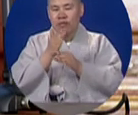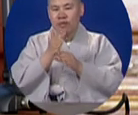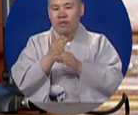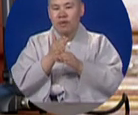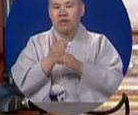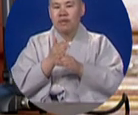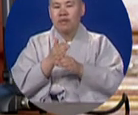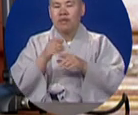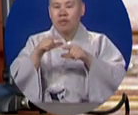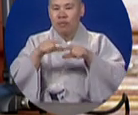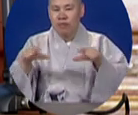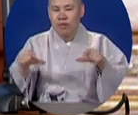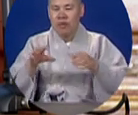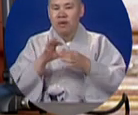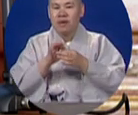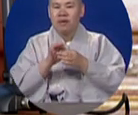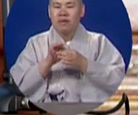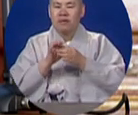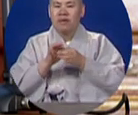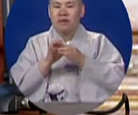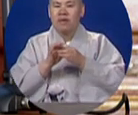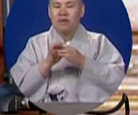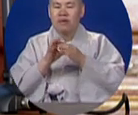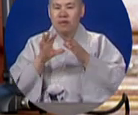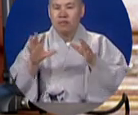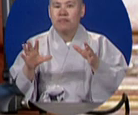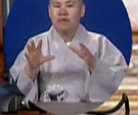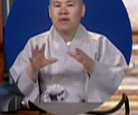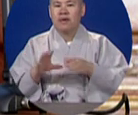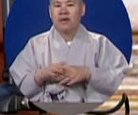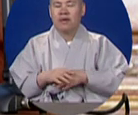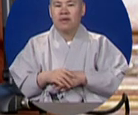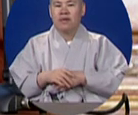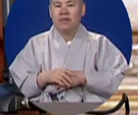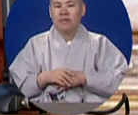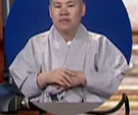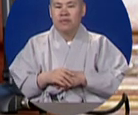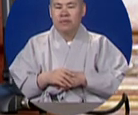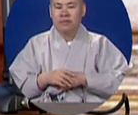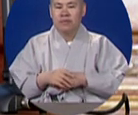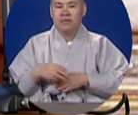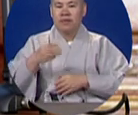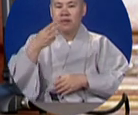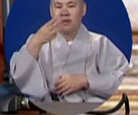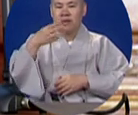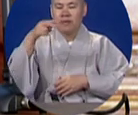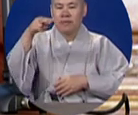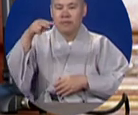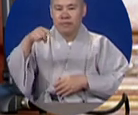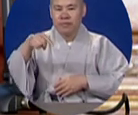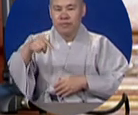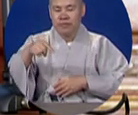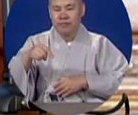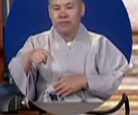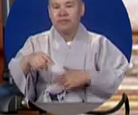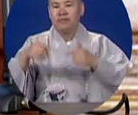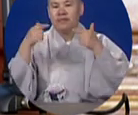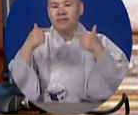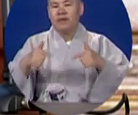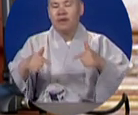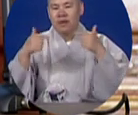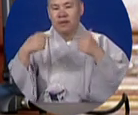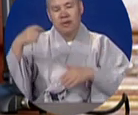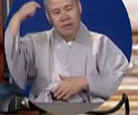별로다 관심 대상이 안 가는 거죠 이게 이제 삼수입니다 그래서 항상